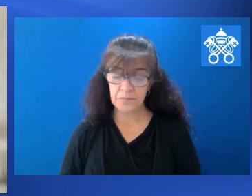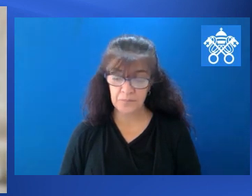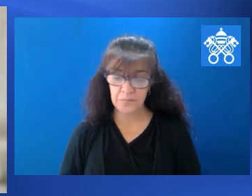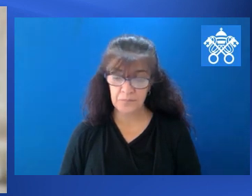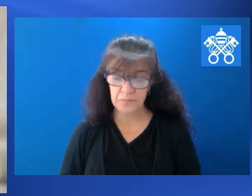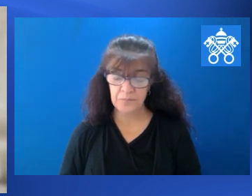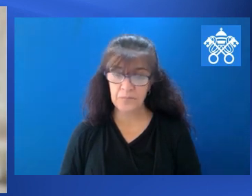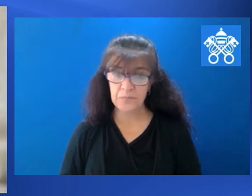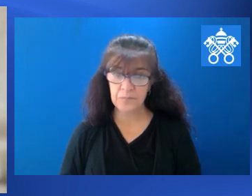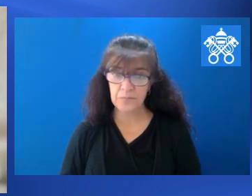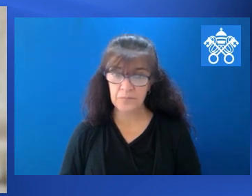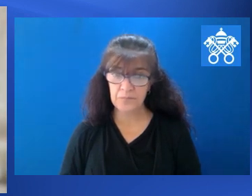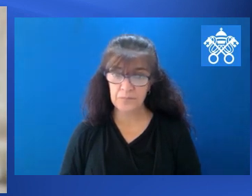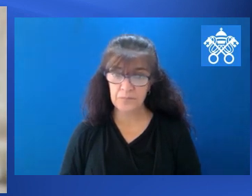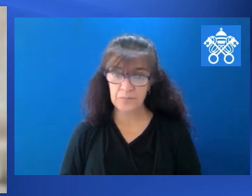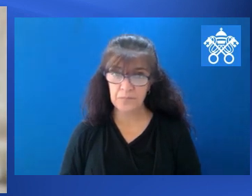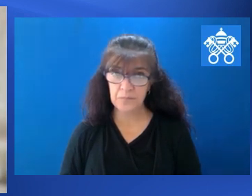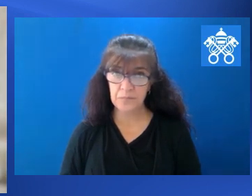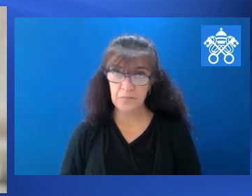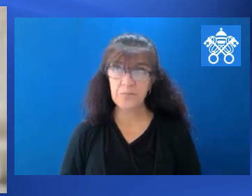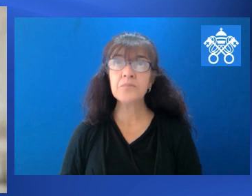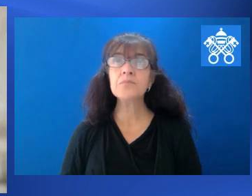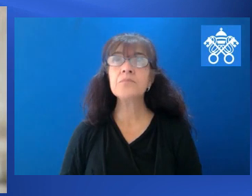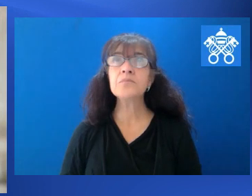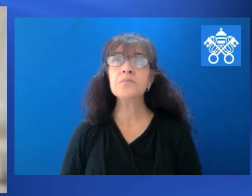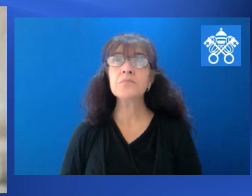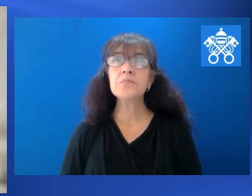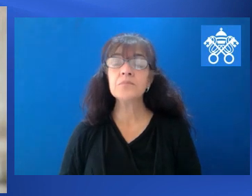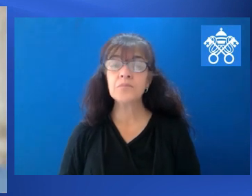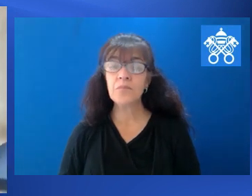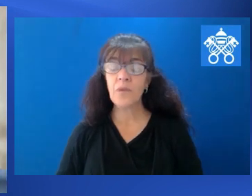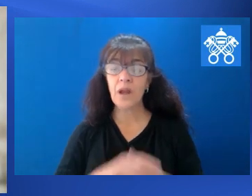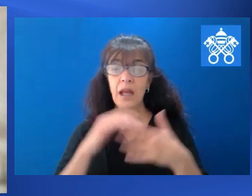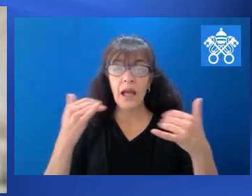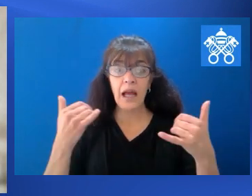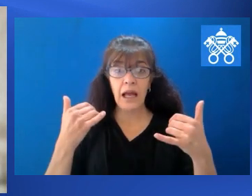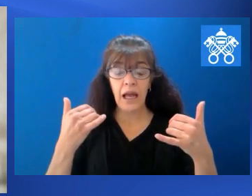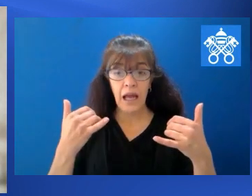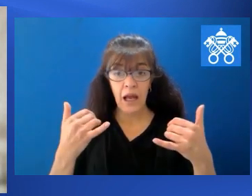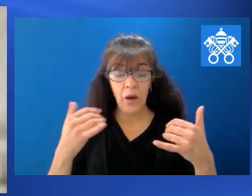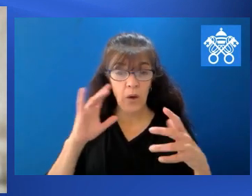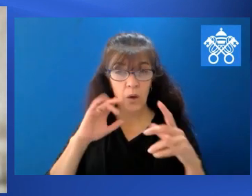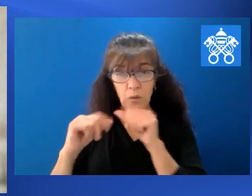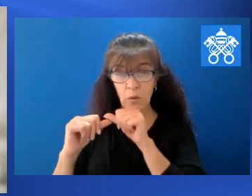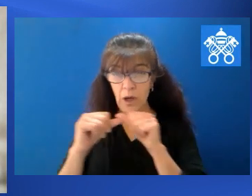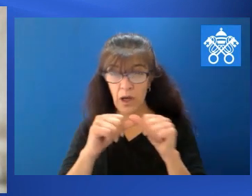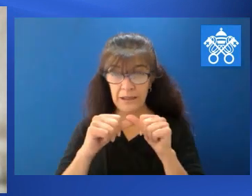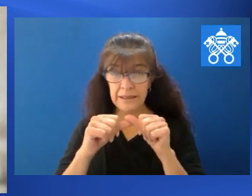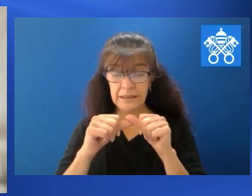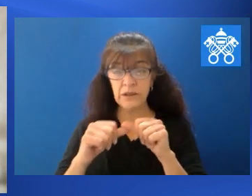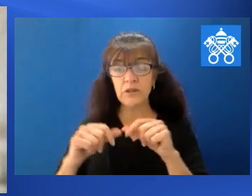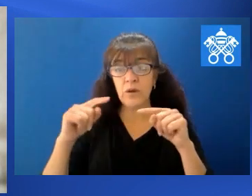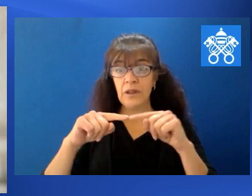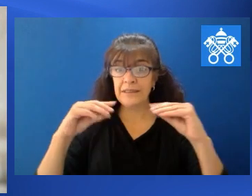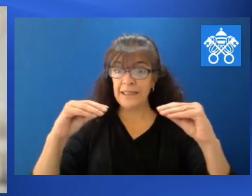فذهبت إلى حيث لم يرد غيرها أن يذهب. And as we continue with this with the catechesis in Arabic.